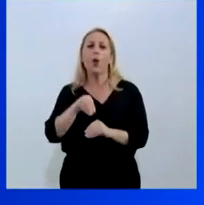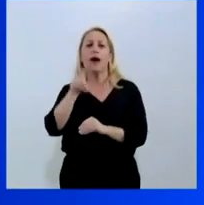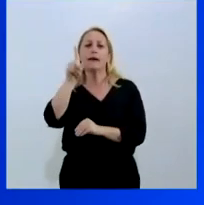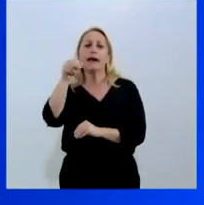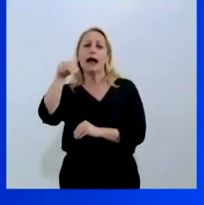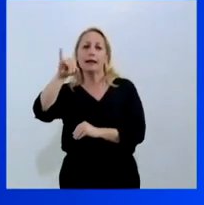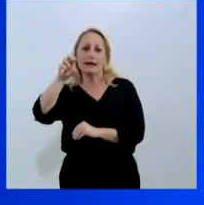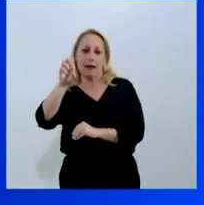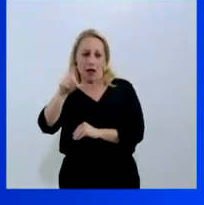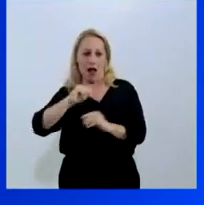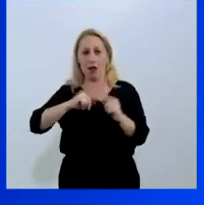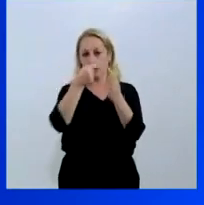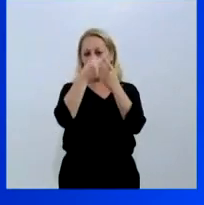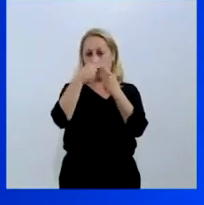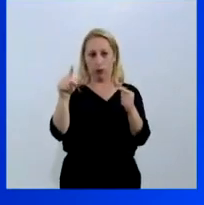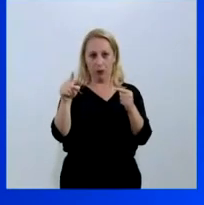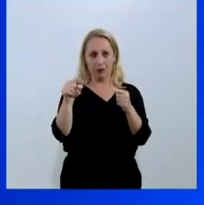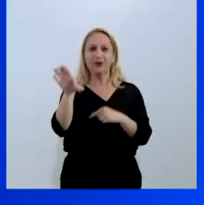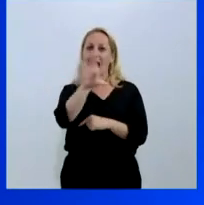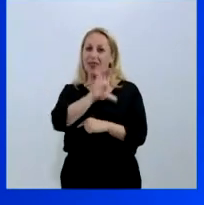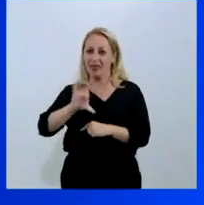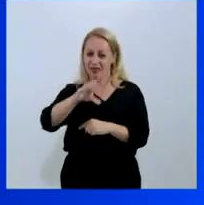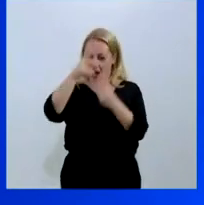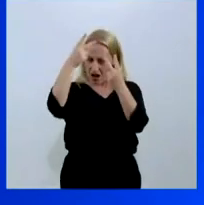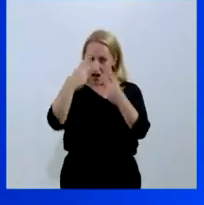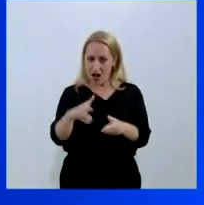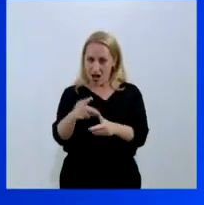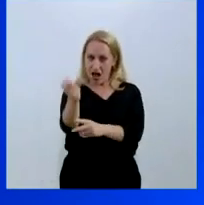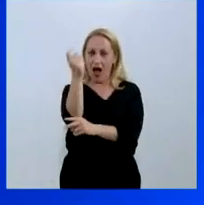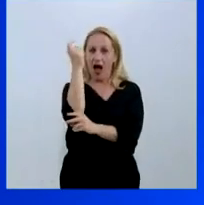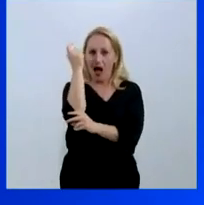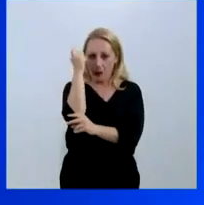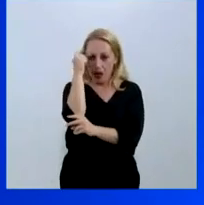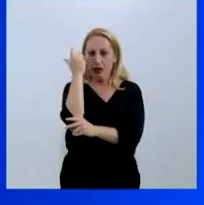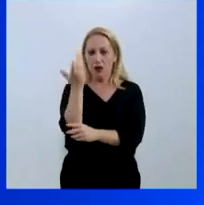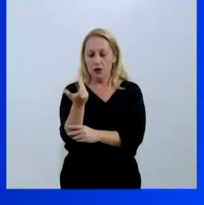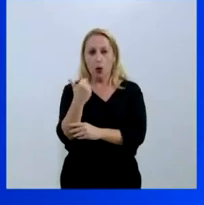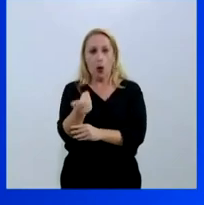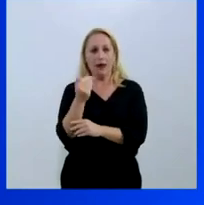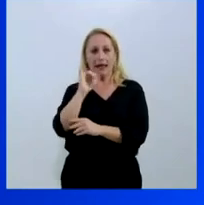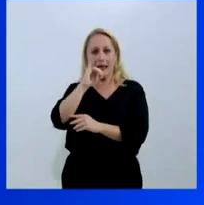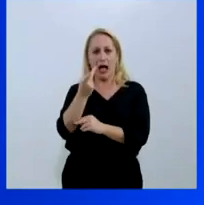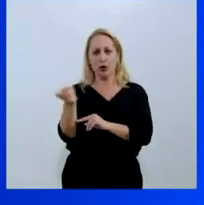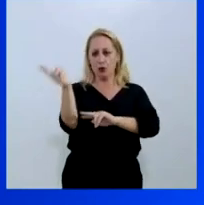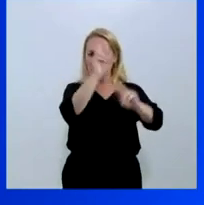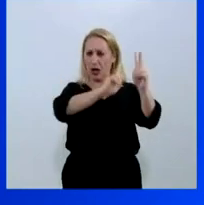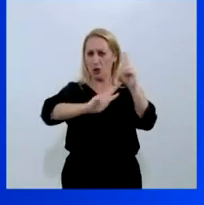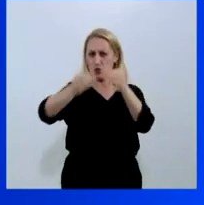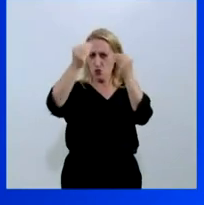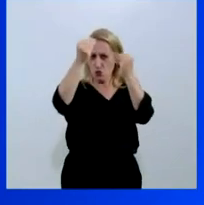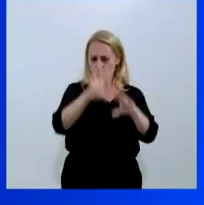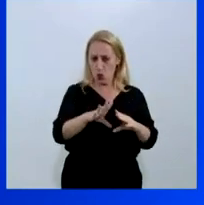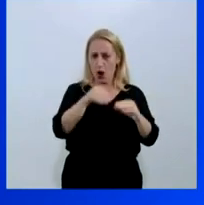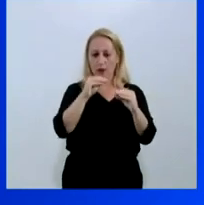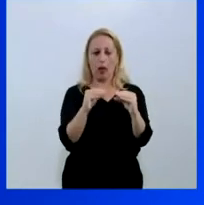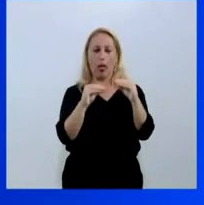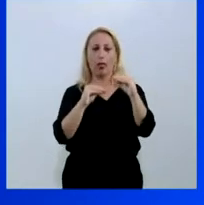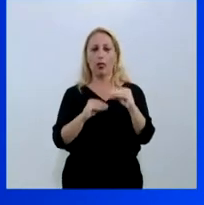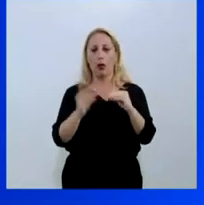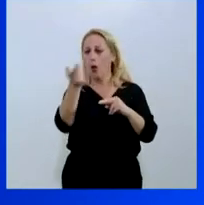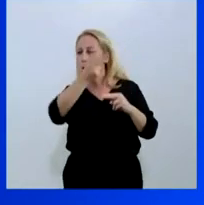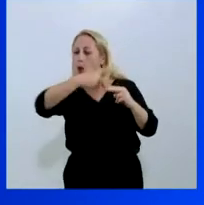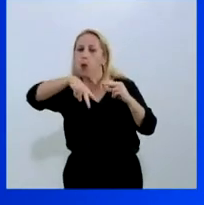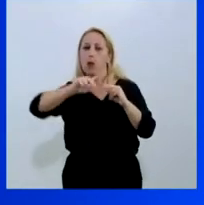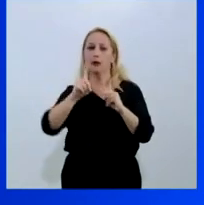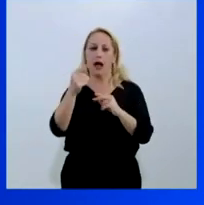φαινόμενο το οποίο ήταν πολύ πιο έντονο από τον Ιαννό. Και μιας και με ρωτήσατε για τις προβλέψεις των μετεωρολόγων,